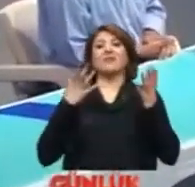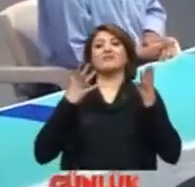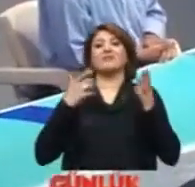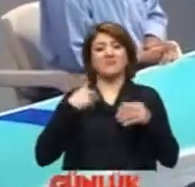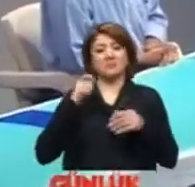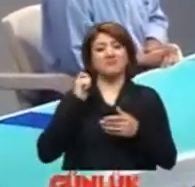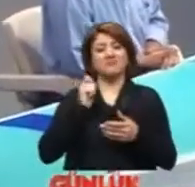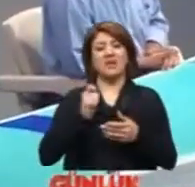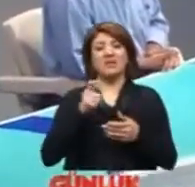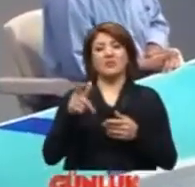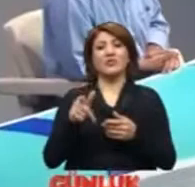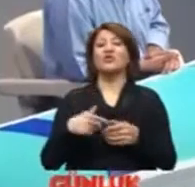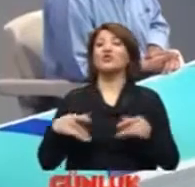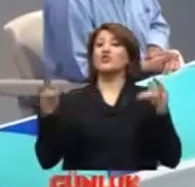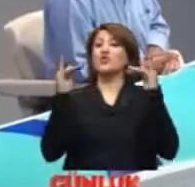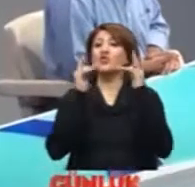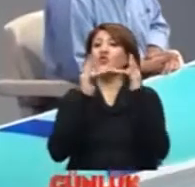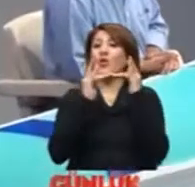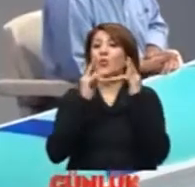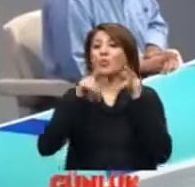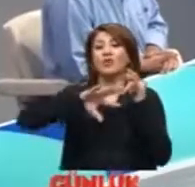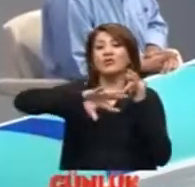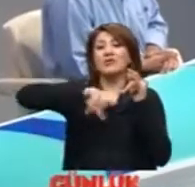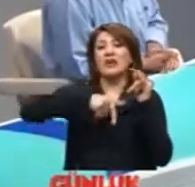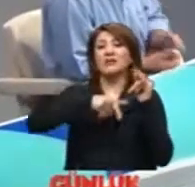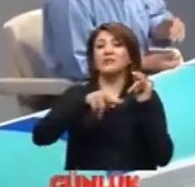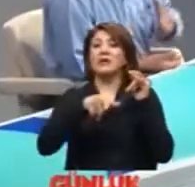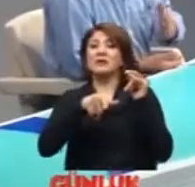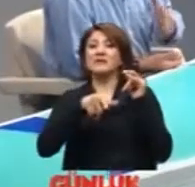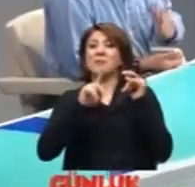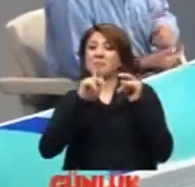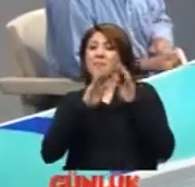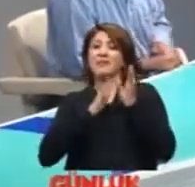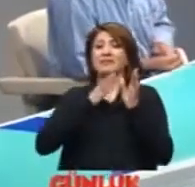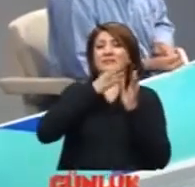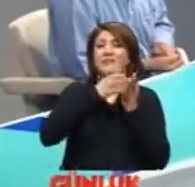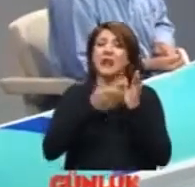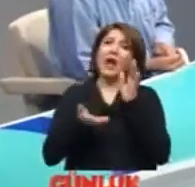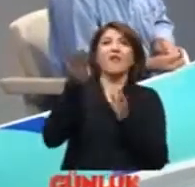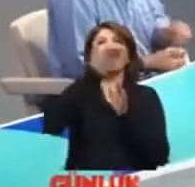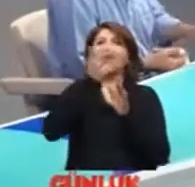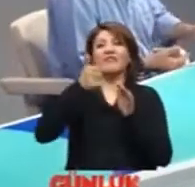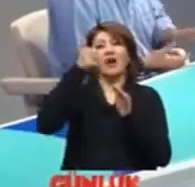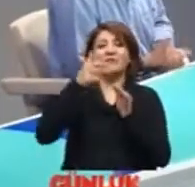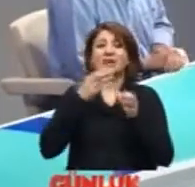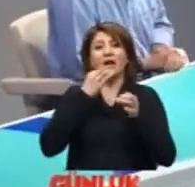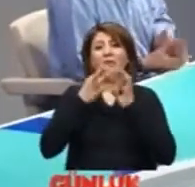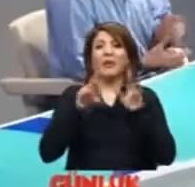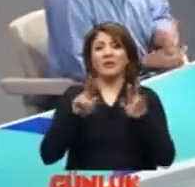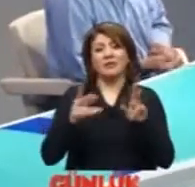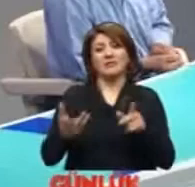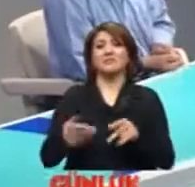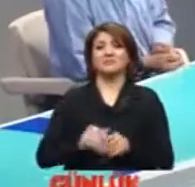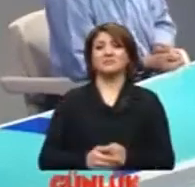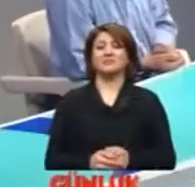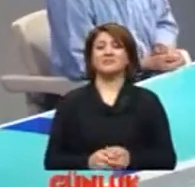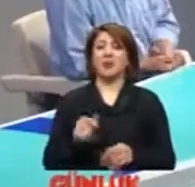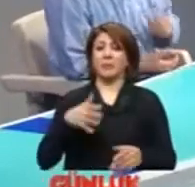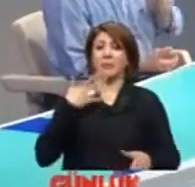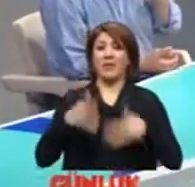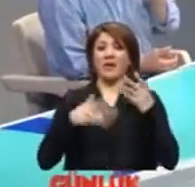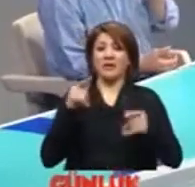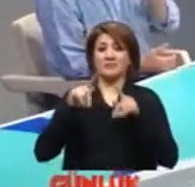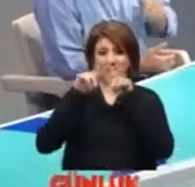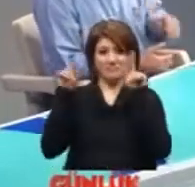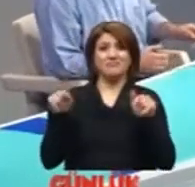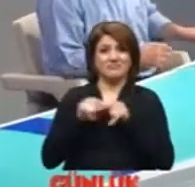yüzüne çıkmamış. Hatta mesela köprünün çalınmasından bir adım ileri gitmişler. Bir adım ileri merak nasıl ettireyim sana peki? Göreceğiz şimdi. Görüyor,